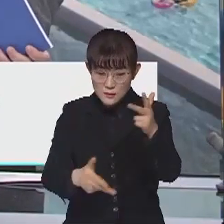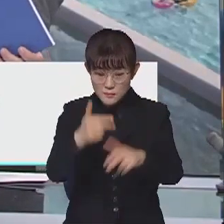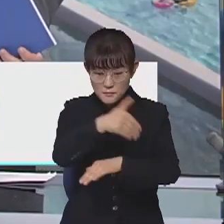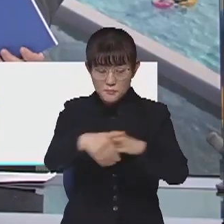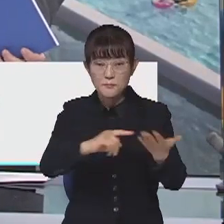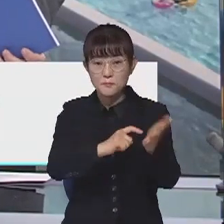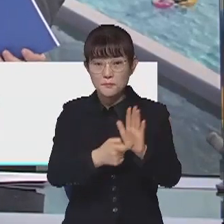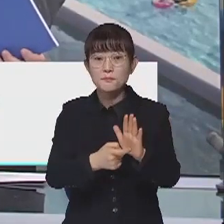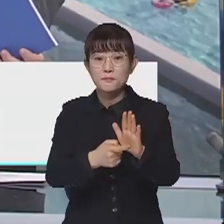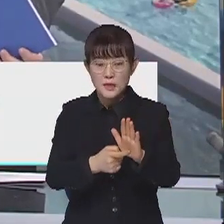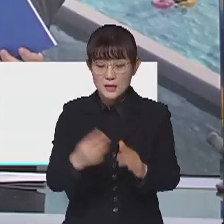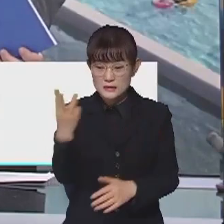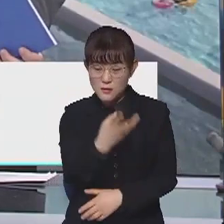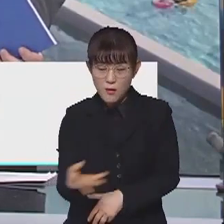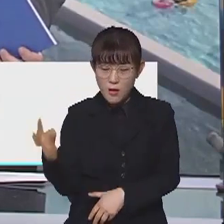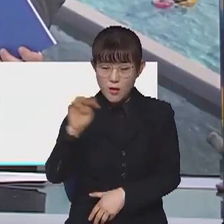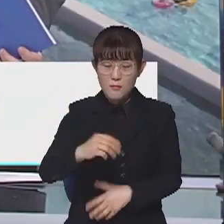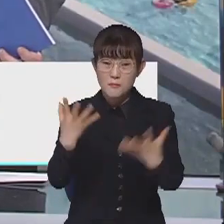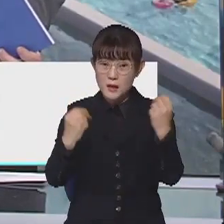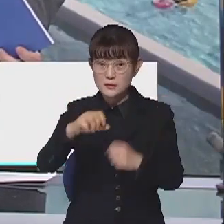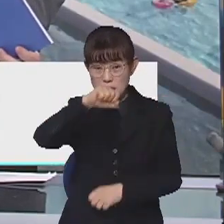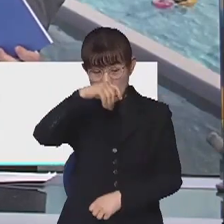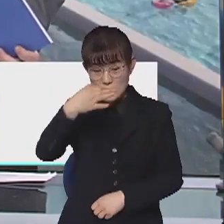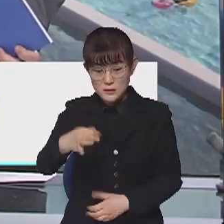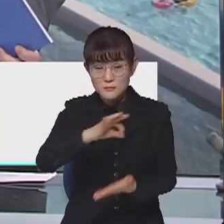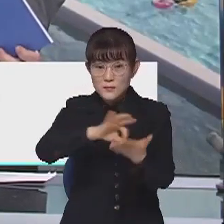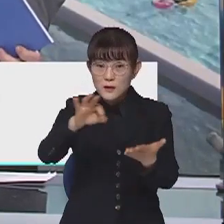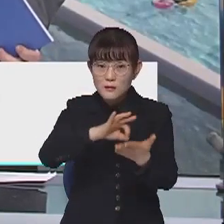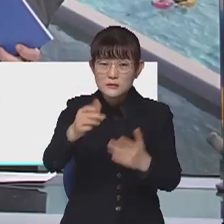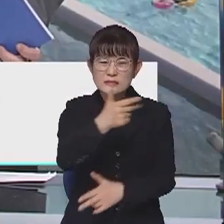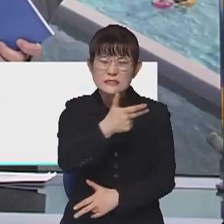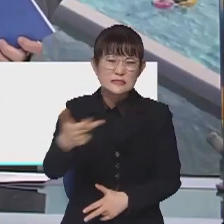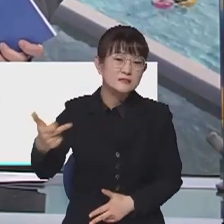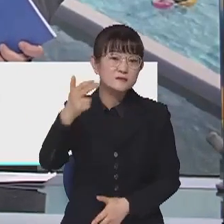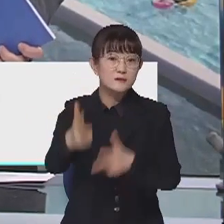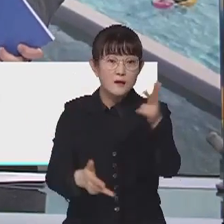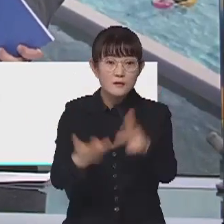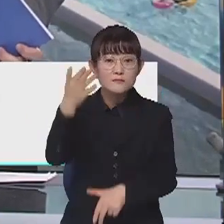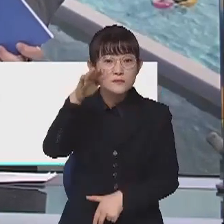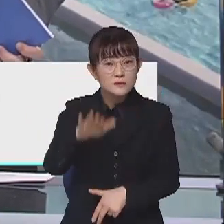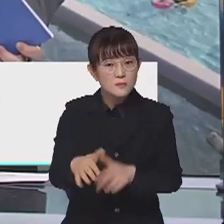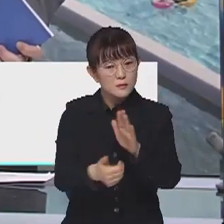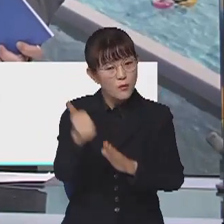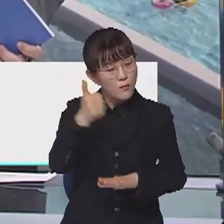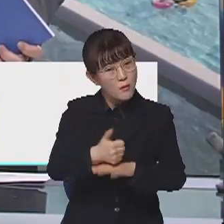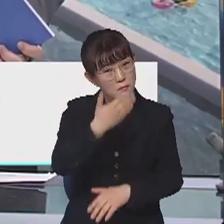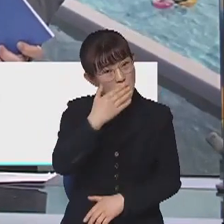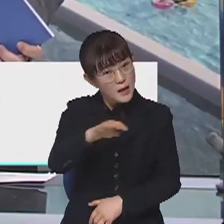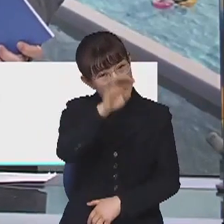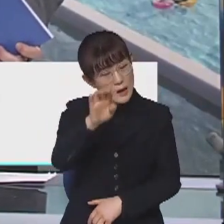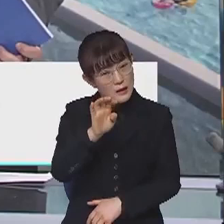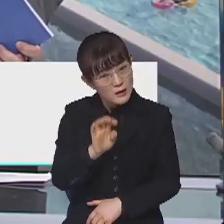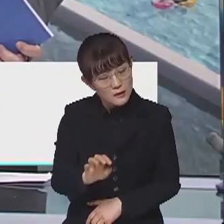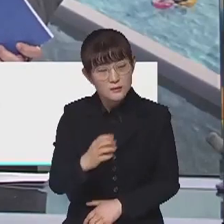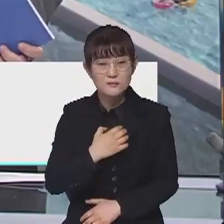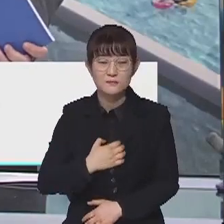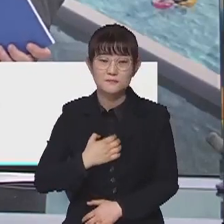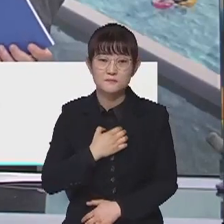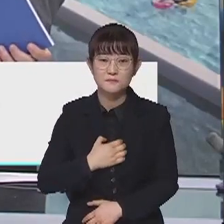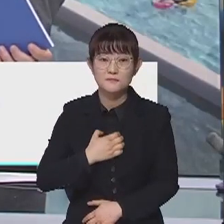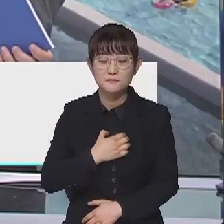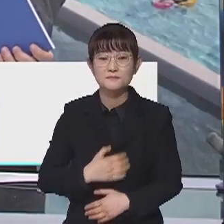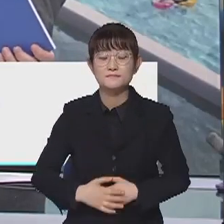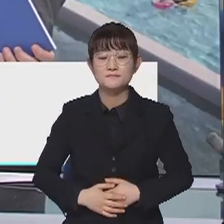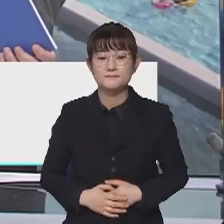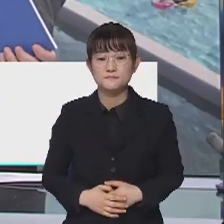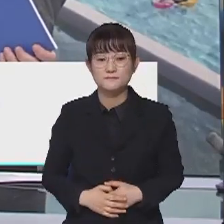발표했습니다. 3천억 원대의 많은 예산이 투입되는 대규모 사업인데 실현 가능성을 놓고 시작부터 우려의 목소리가 커지고